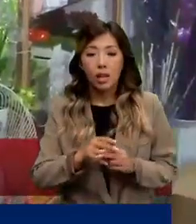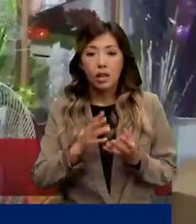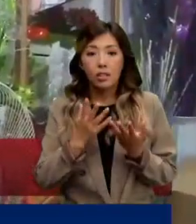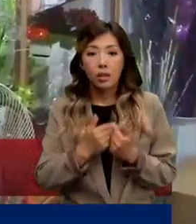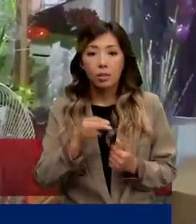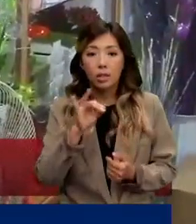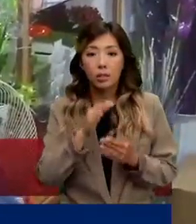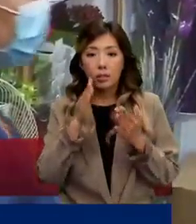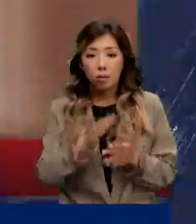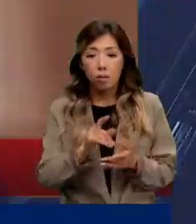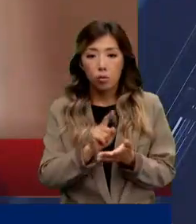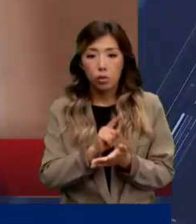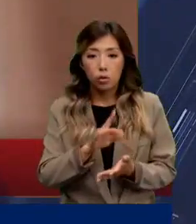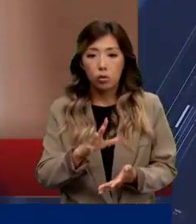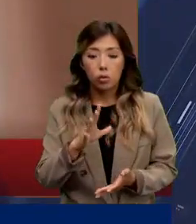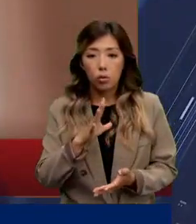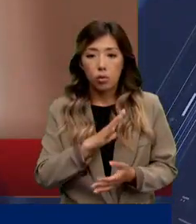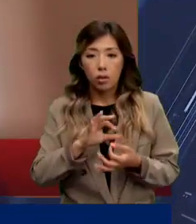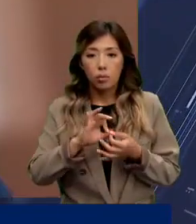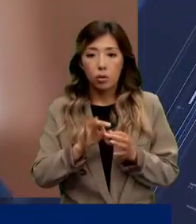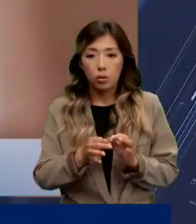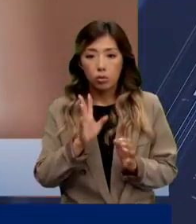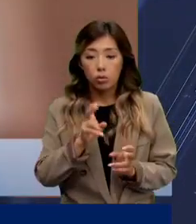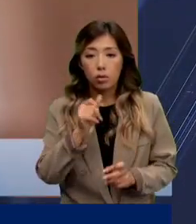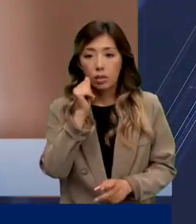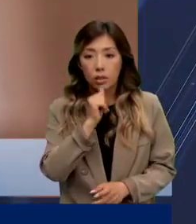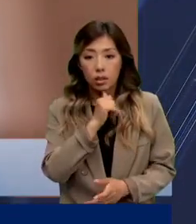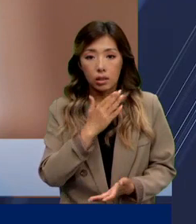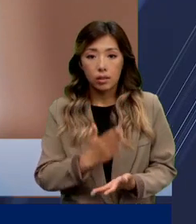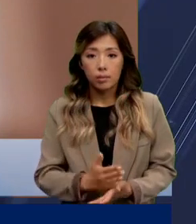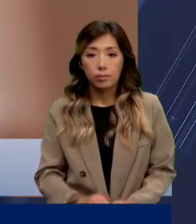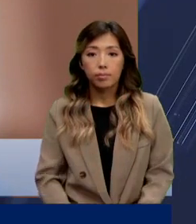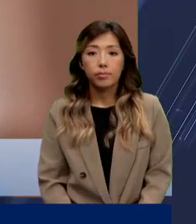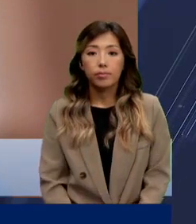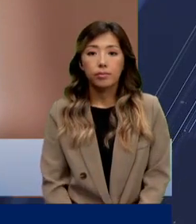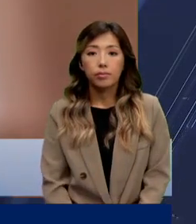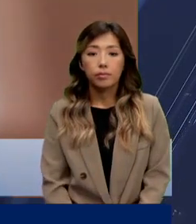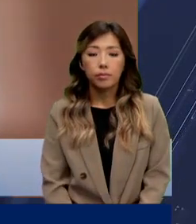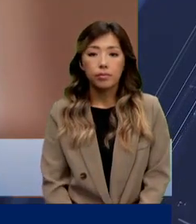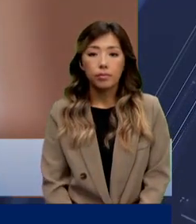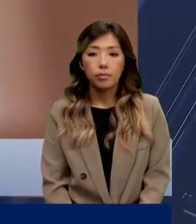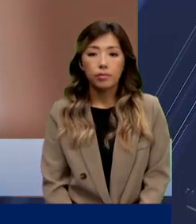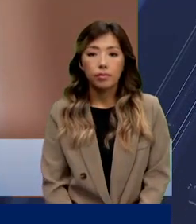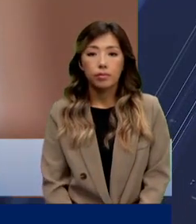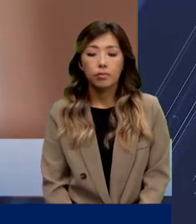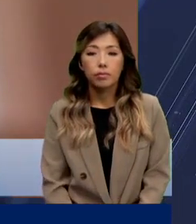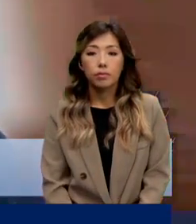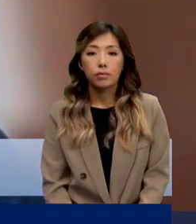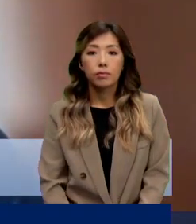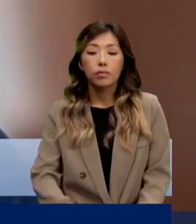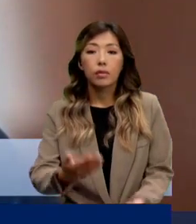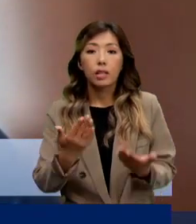данных при этом не было. Информация довольно публична. Если вы сейчас введете